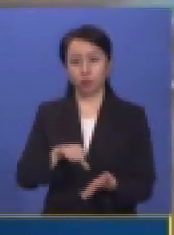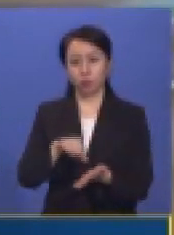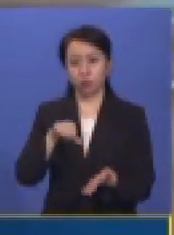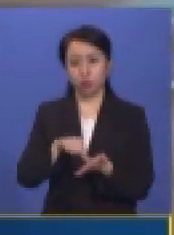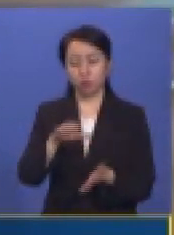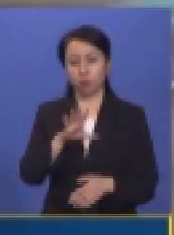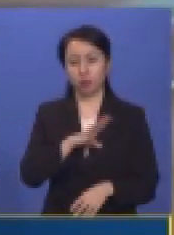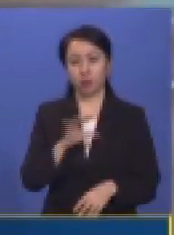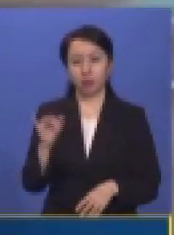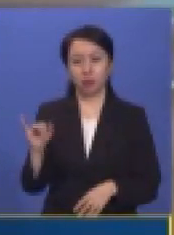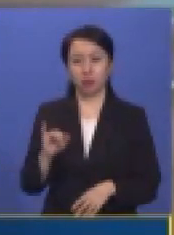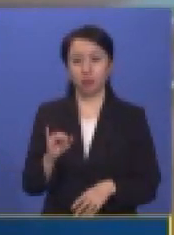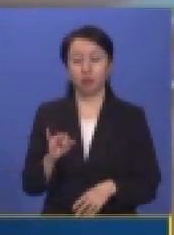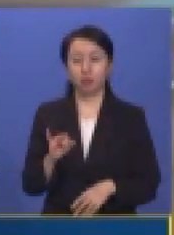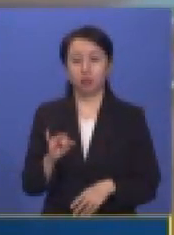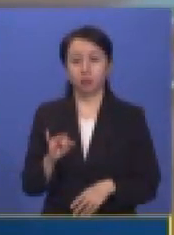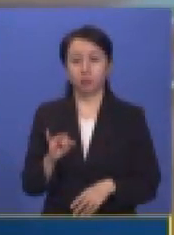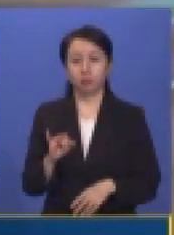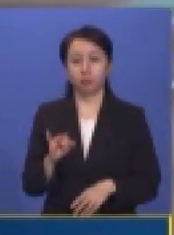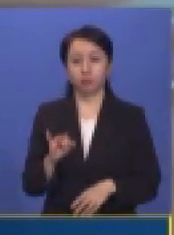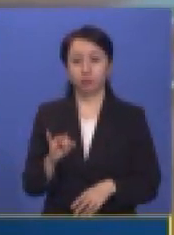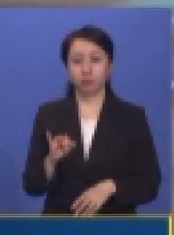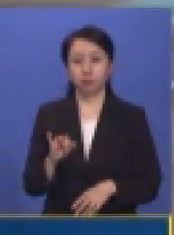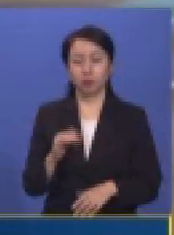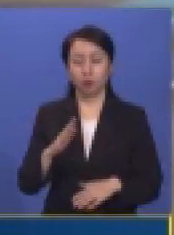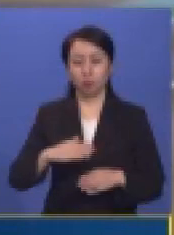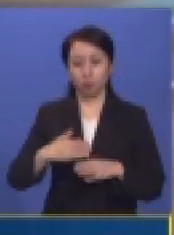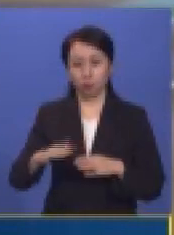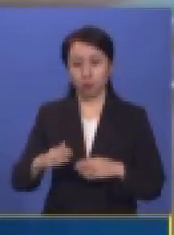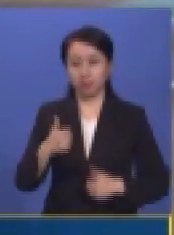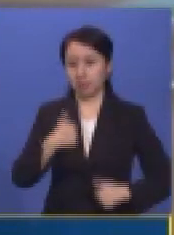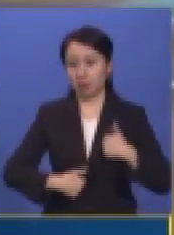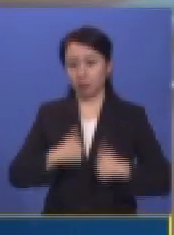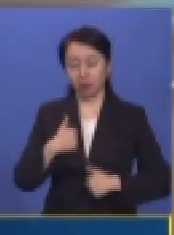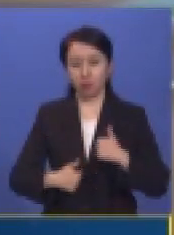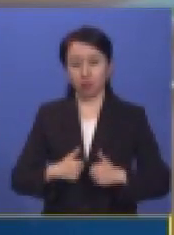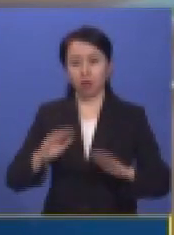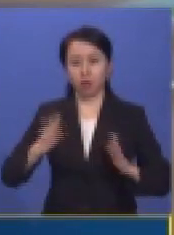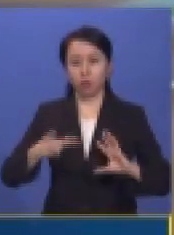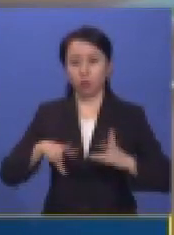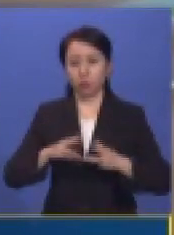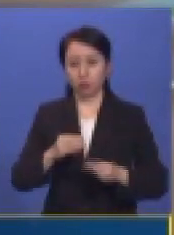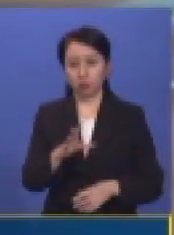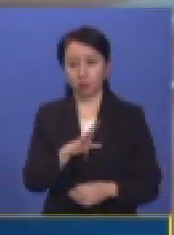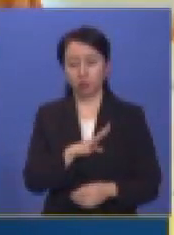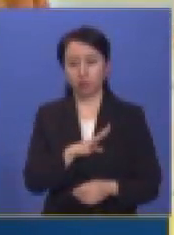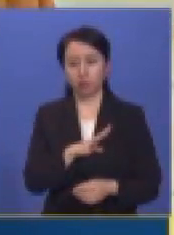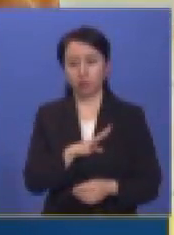участие. И довольно-таки в ходе соревнований неожиданные результаты показывали